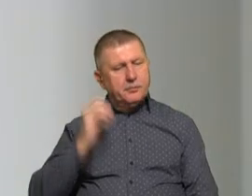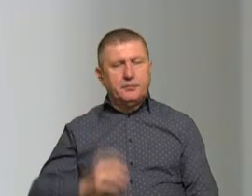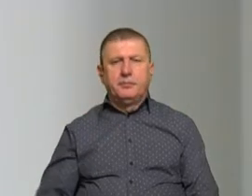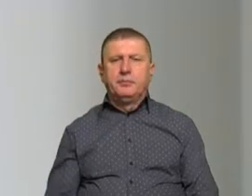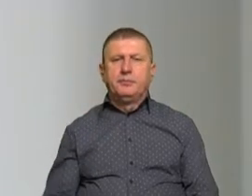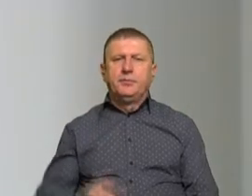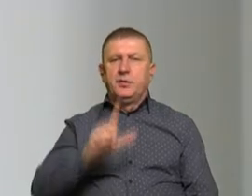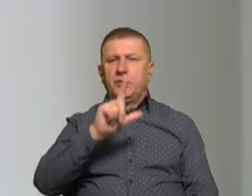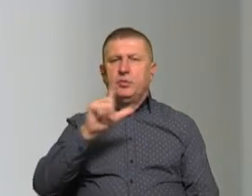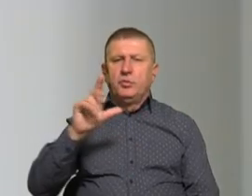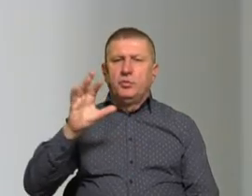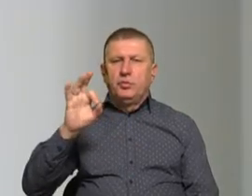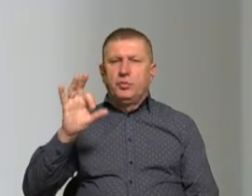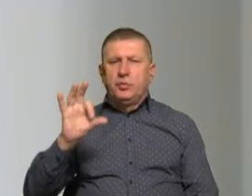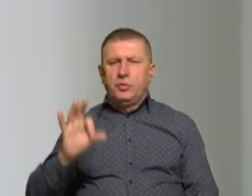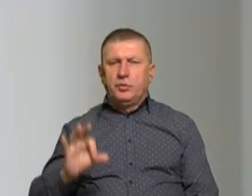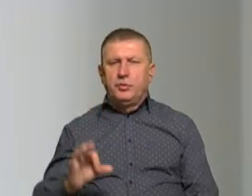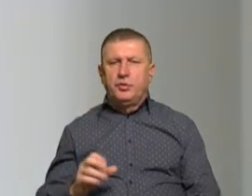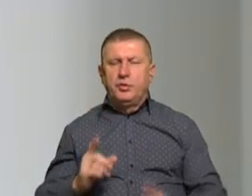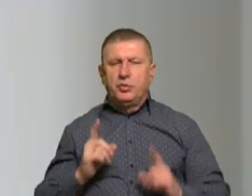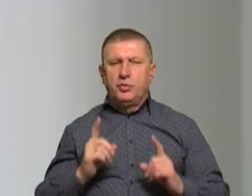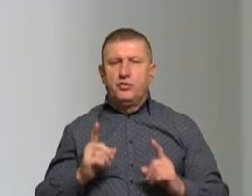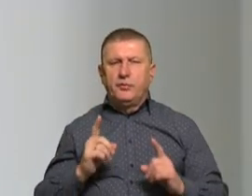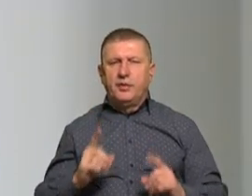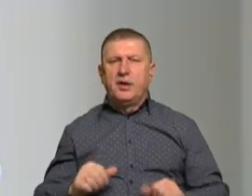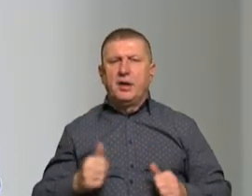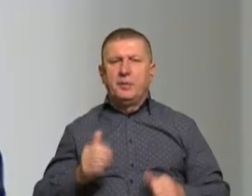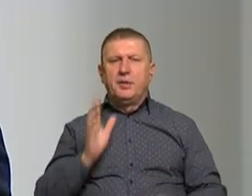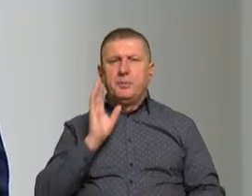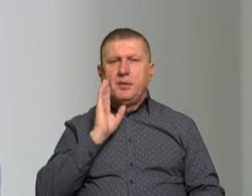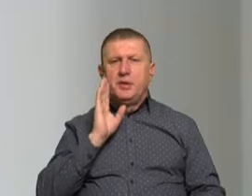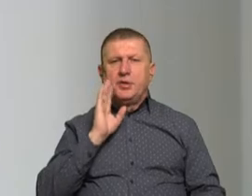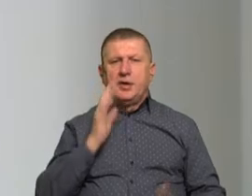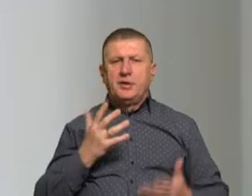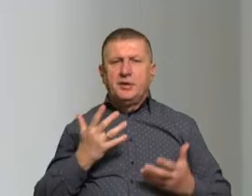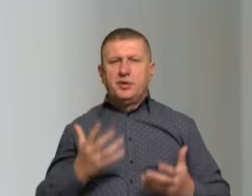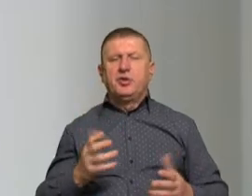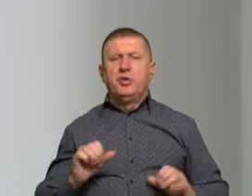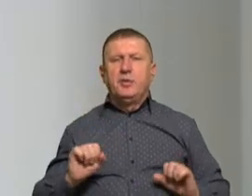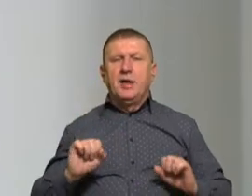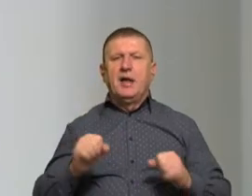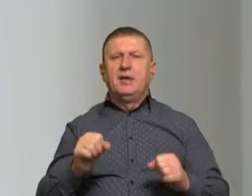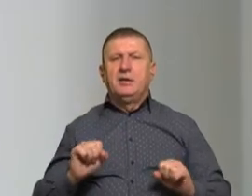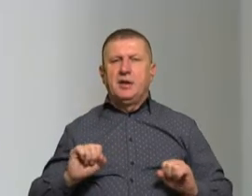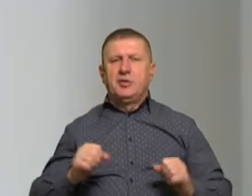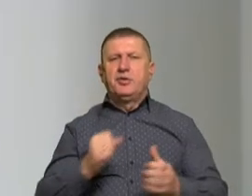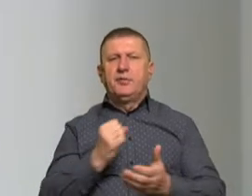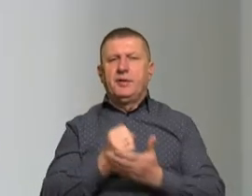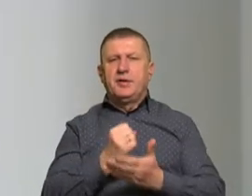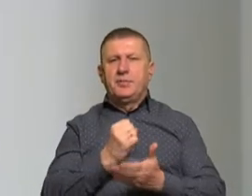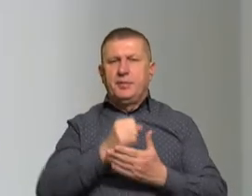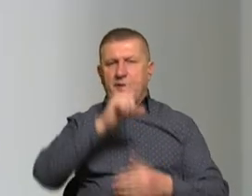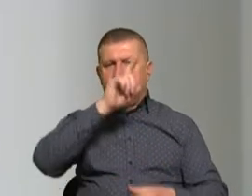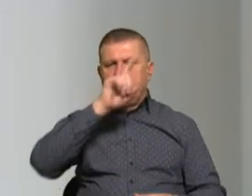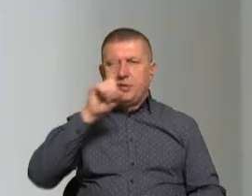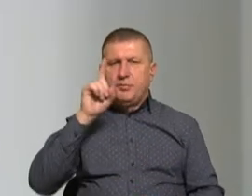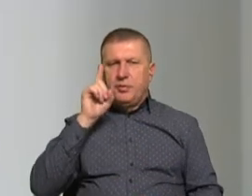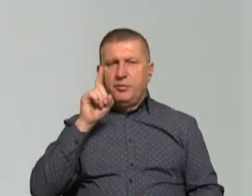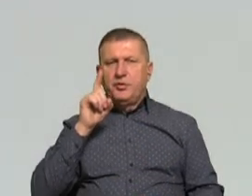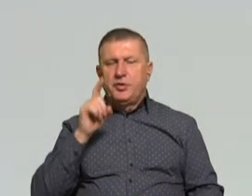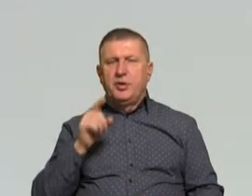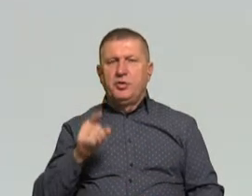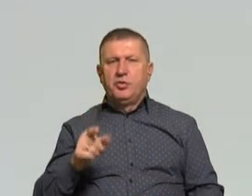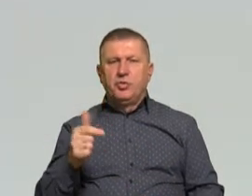radny Konrad Łoś. Dziękuję. Szanowni państwo, uważam, że aby mieszkańcy chcieli się angażować w sprawy społeczne, to tutaj fundamentem jest